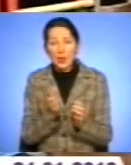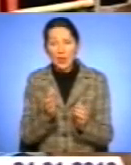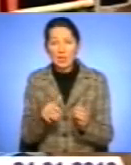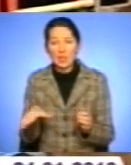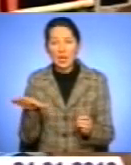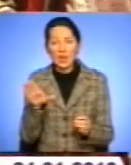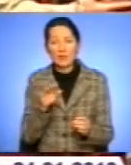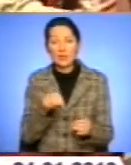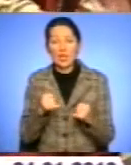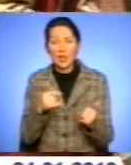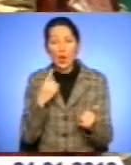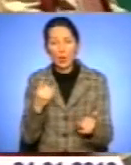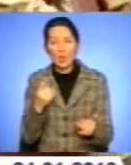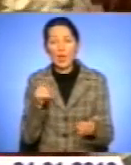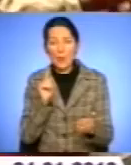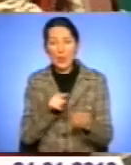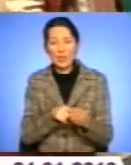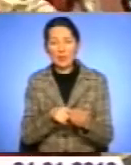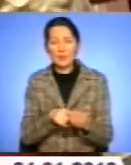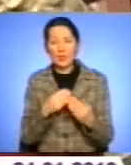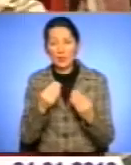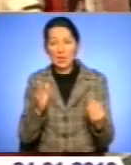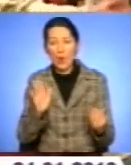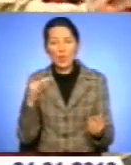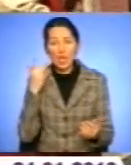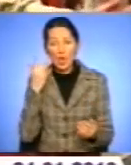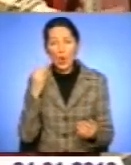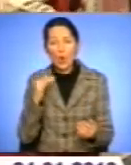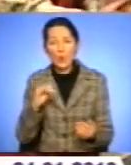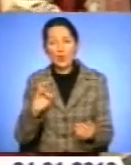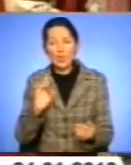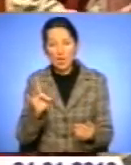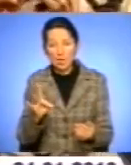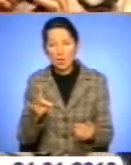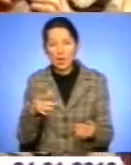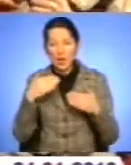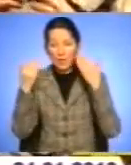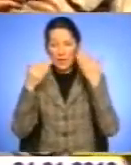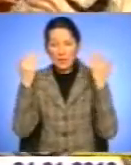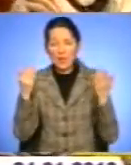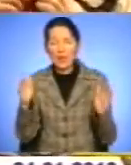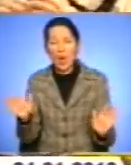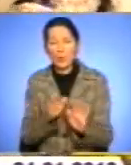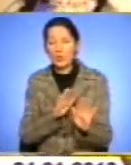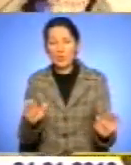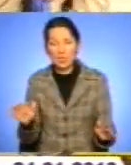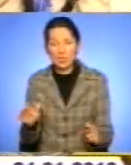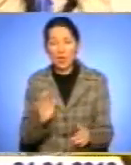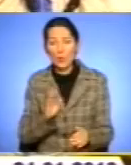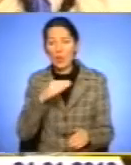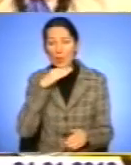всі навіть п'єси і Кропивницького, і Карпенка-Карого були таким чином зроблені, де, власне, збережене